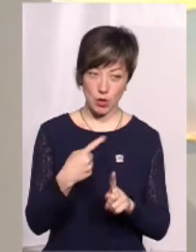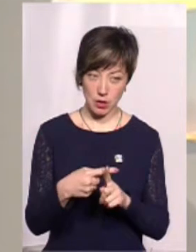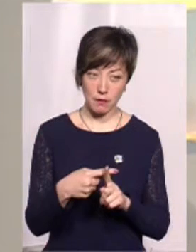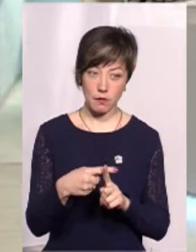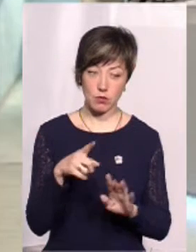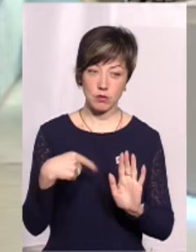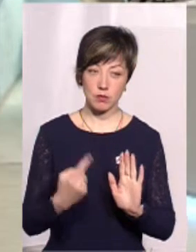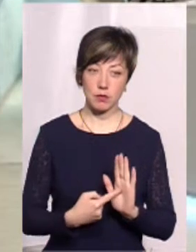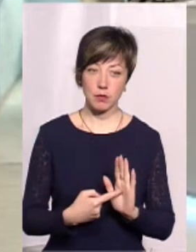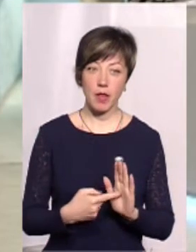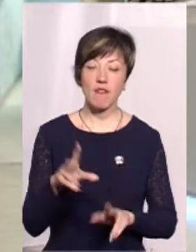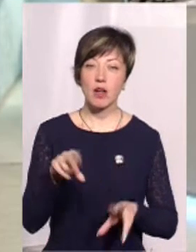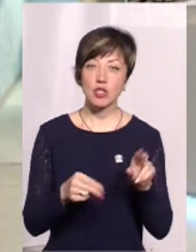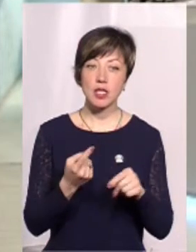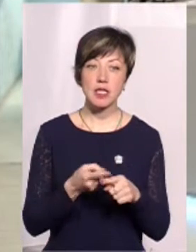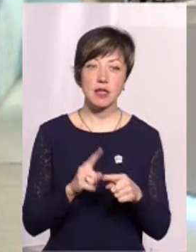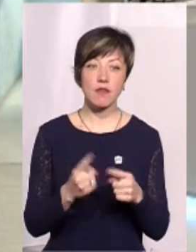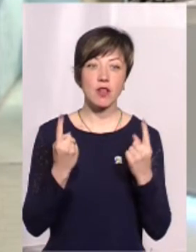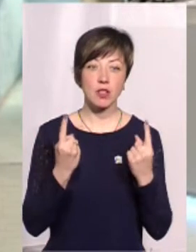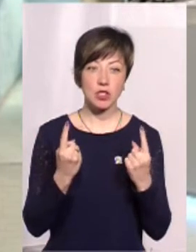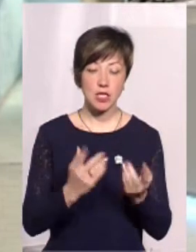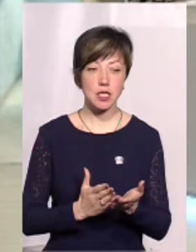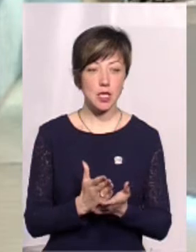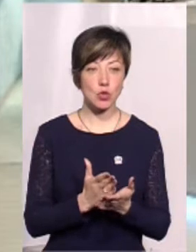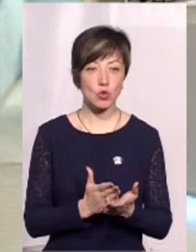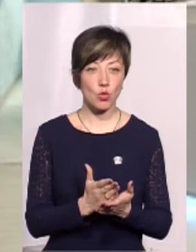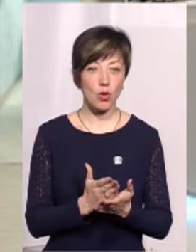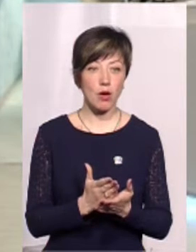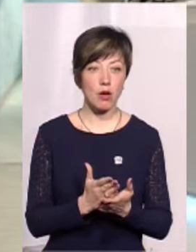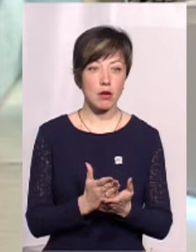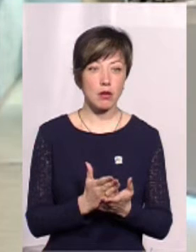позитивом? Я вважаю, що це величезна заслуга